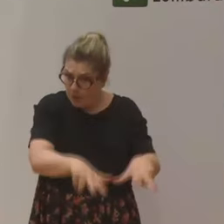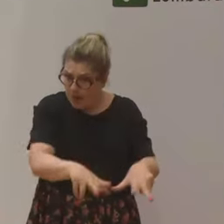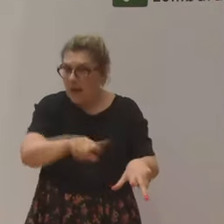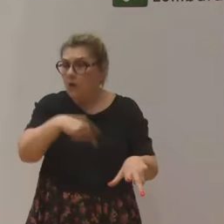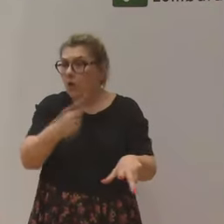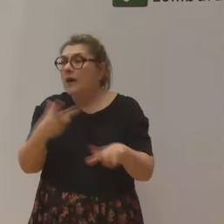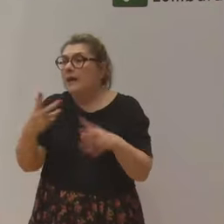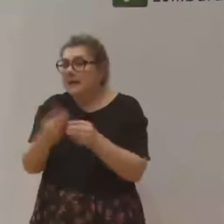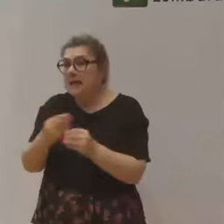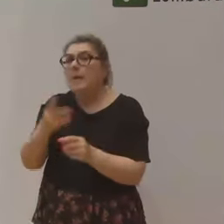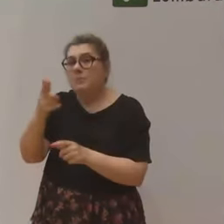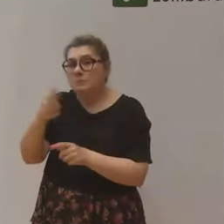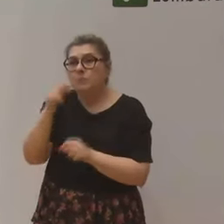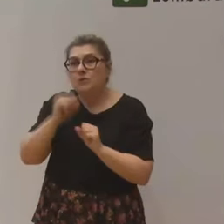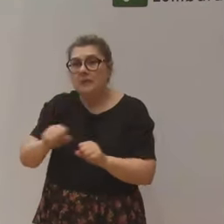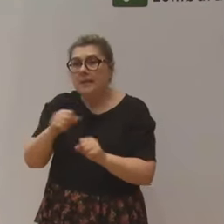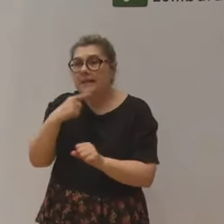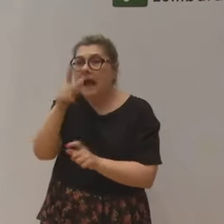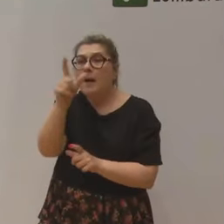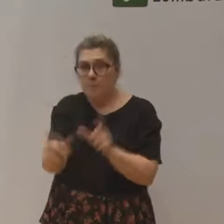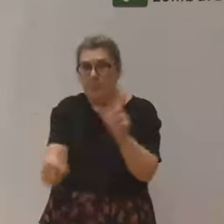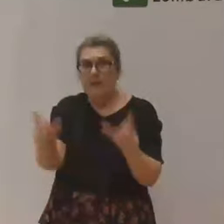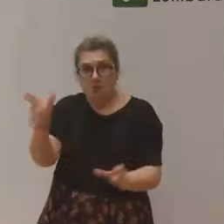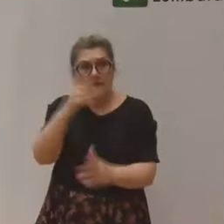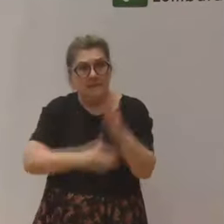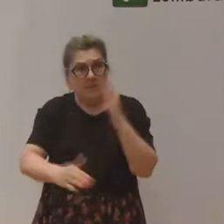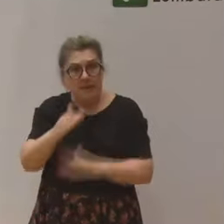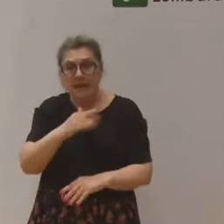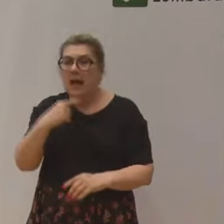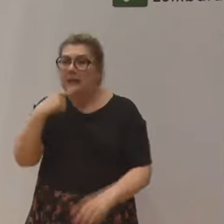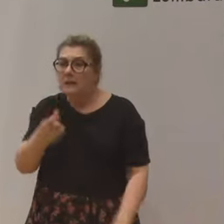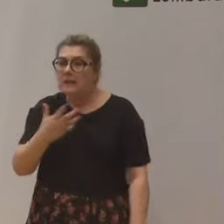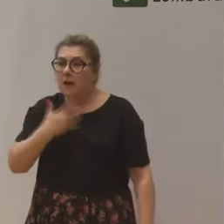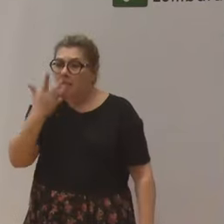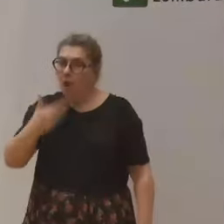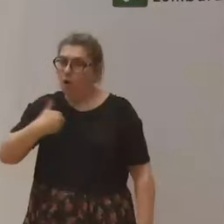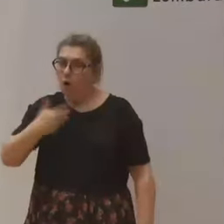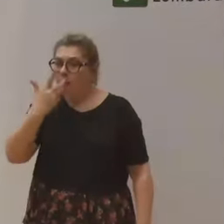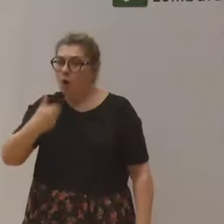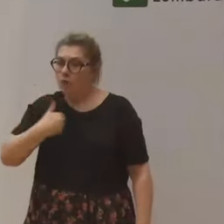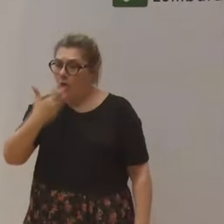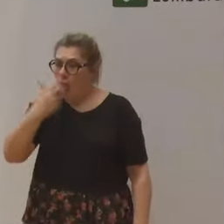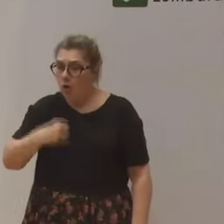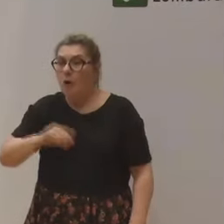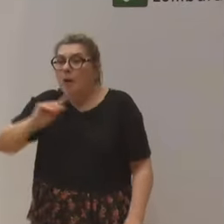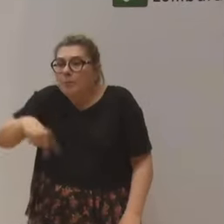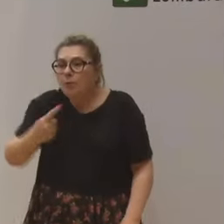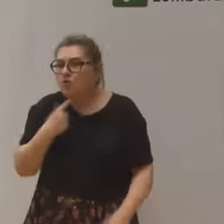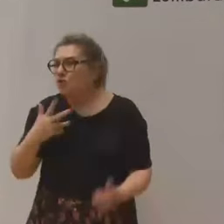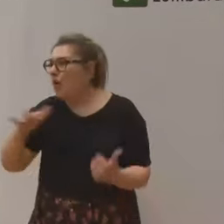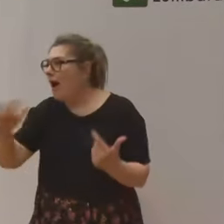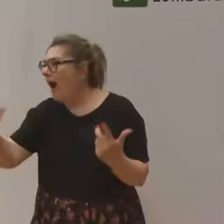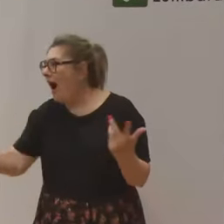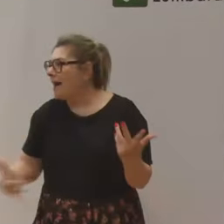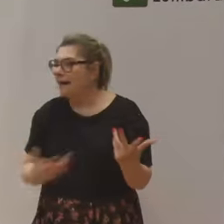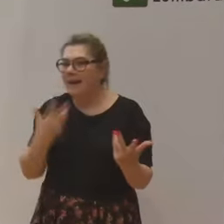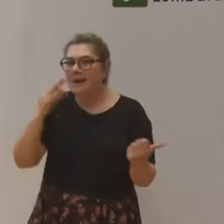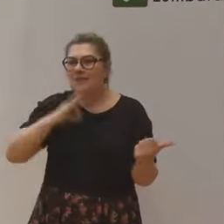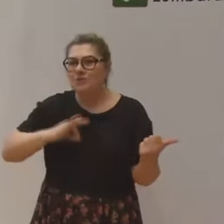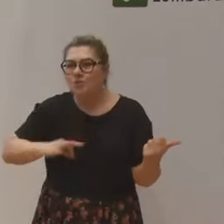naturalmente la possibilità delle persone con disabilità di dire la loro, ma poi ci vogliono anche tutti gli altri livelli